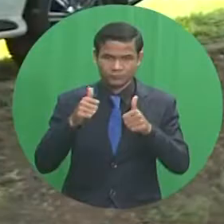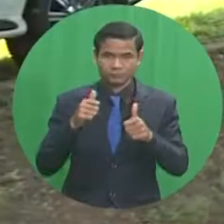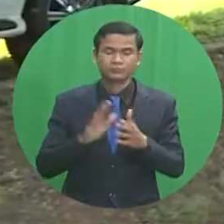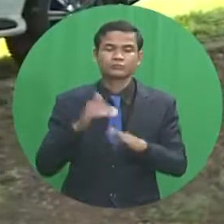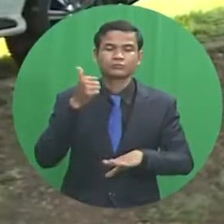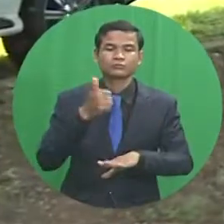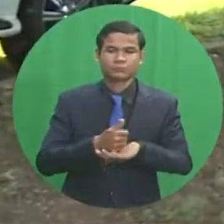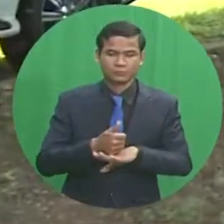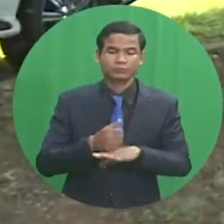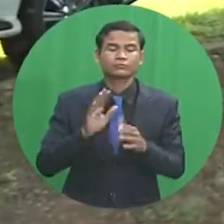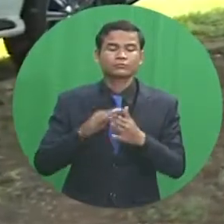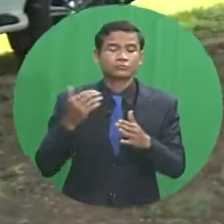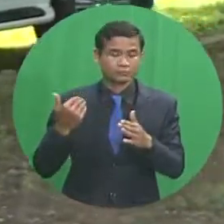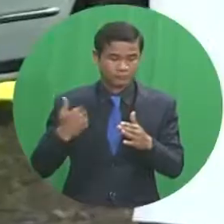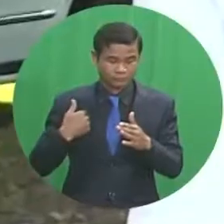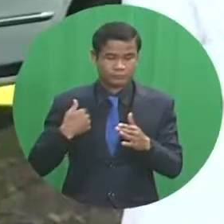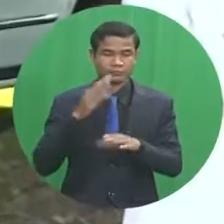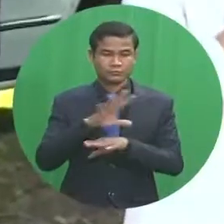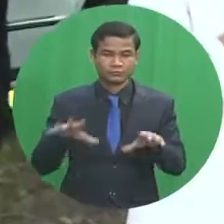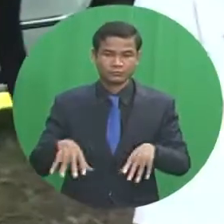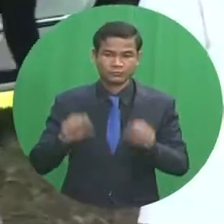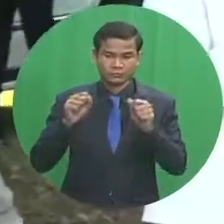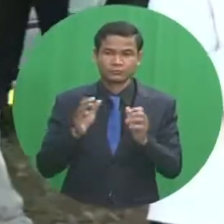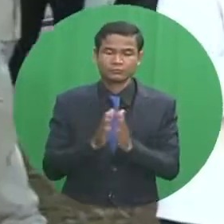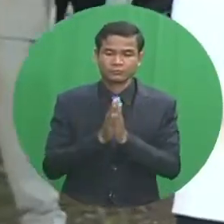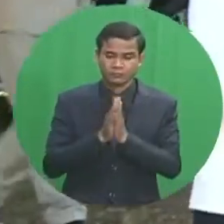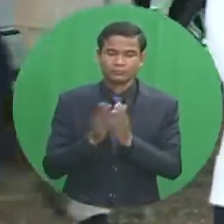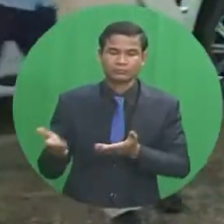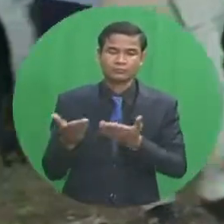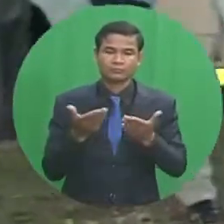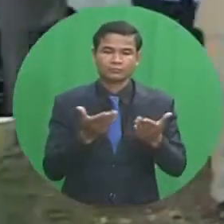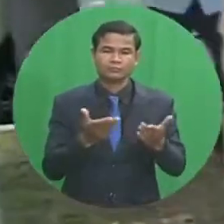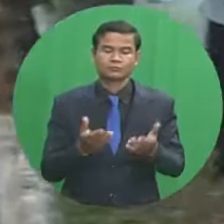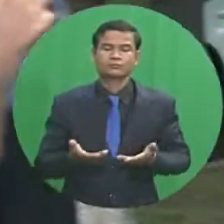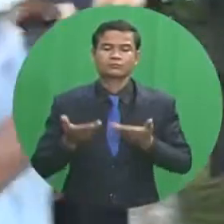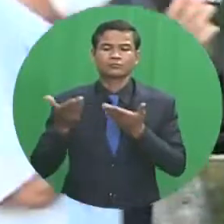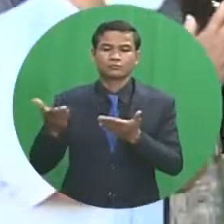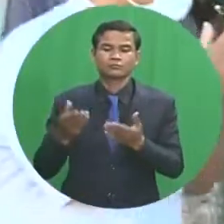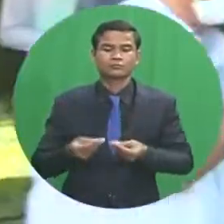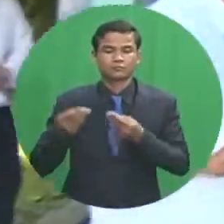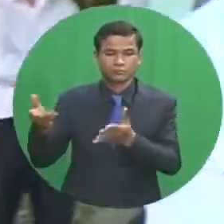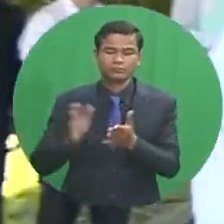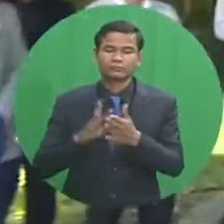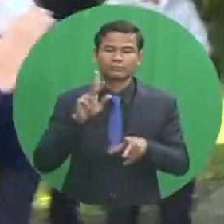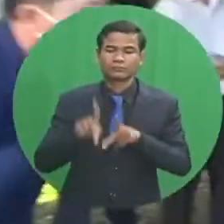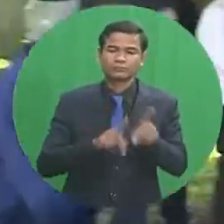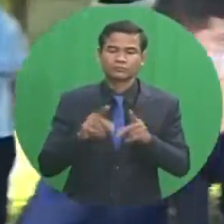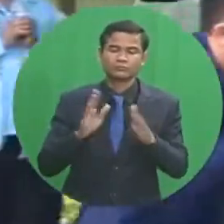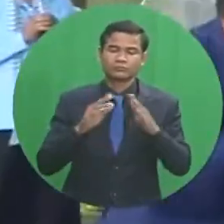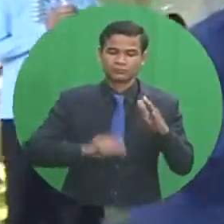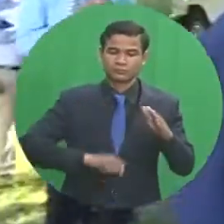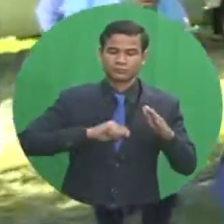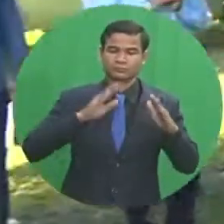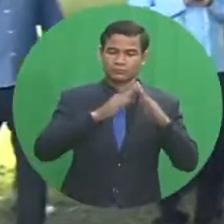អភិបាលនៃគណៈអភិបាលខេត្តកំពង់ឆ្នាំងសម្រាប់ចែកជូនដល់ប្រជាពលរដ្ឋដែលធ្វើចត្តាឡីស័កនៅតាមមណ្ឌ